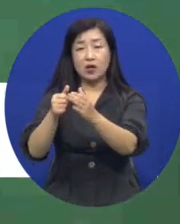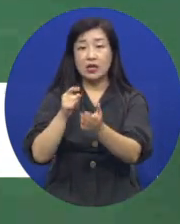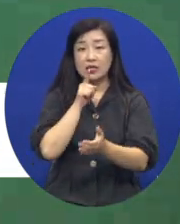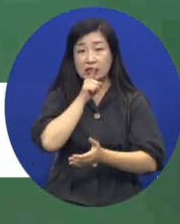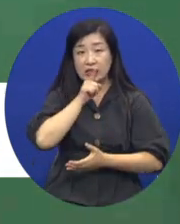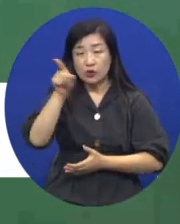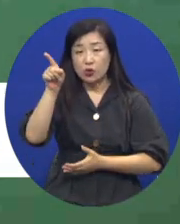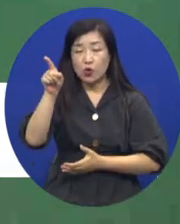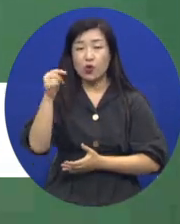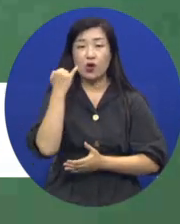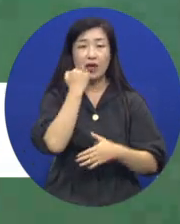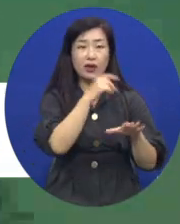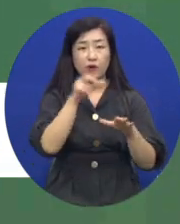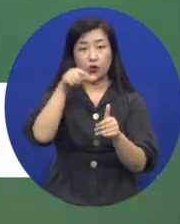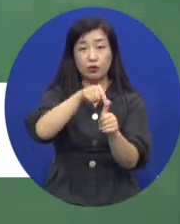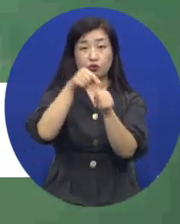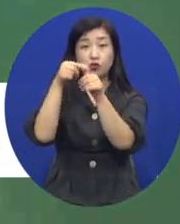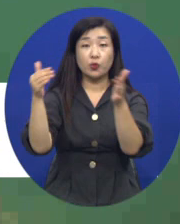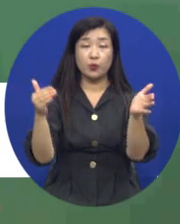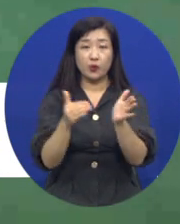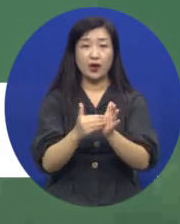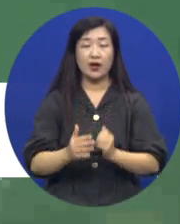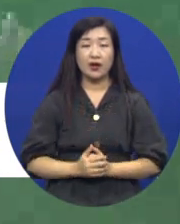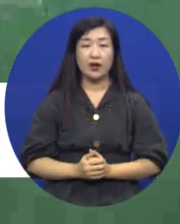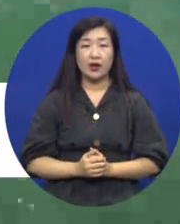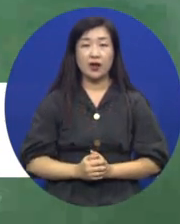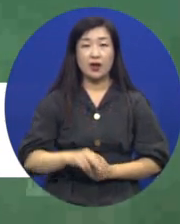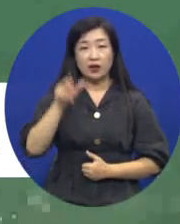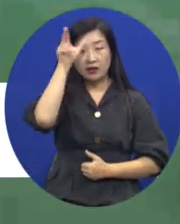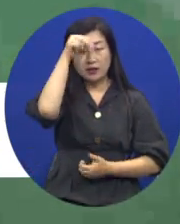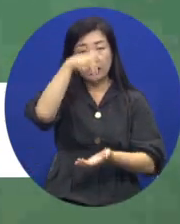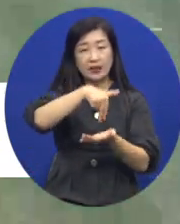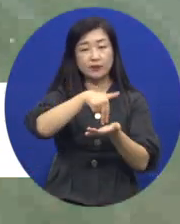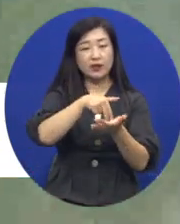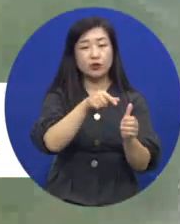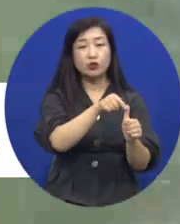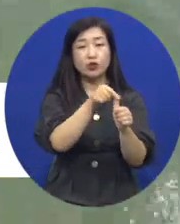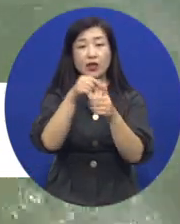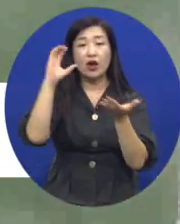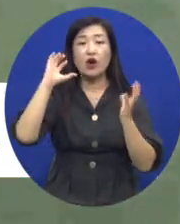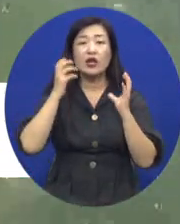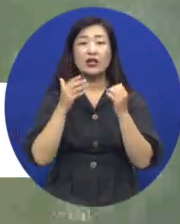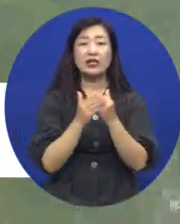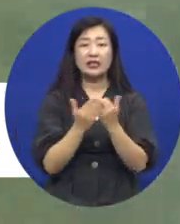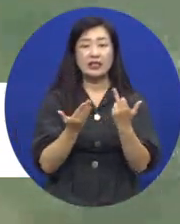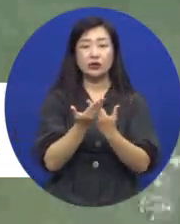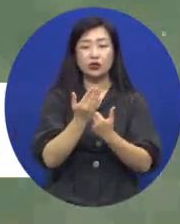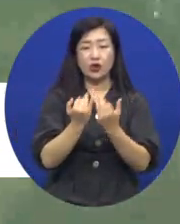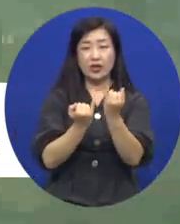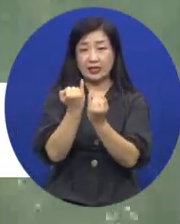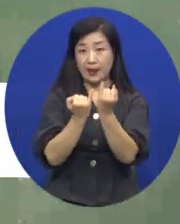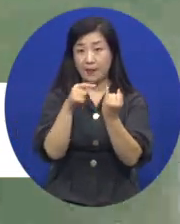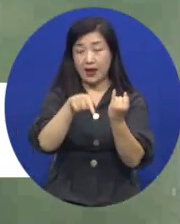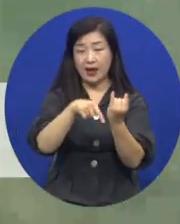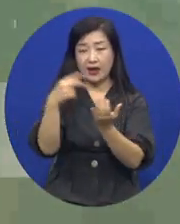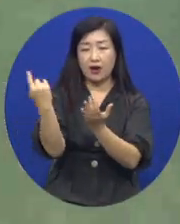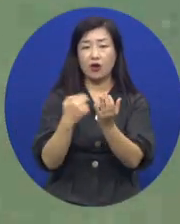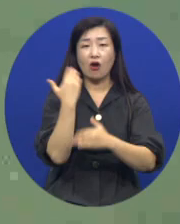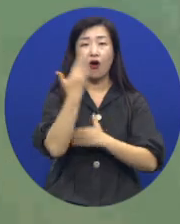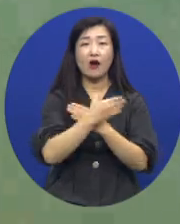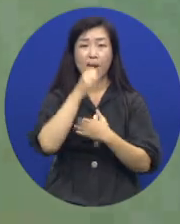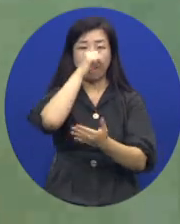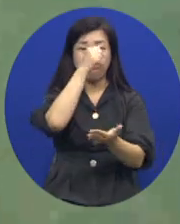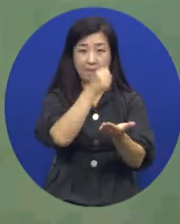받고 출동한 해경에 구조됐습니다. 해경은 구조된 어린이들이 제주에 여행 온 자매로 건강에 이상이